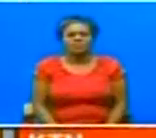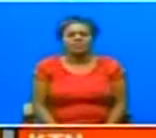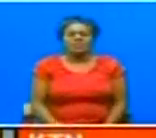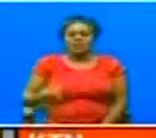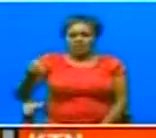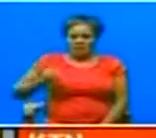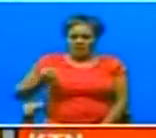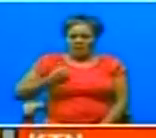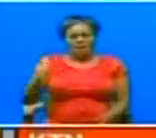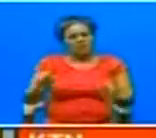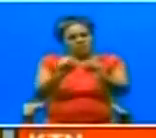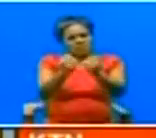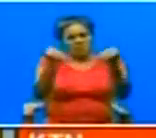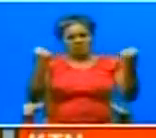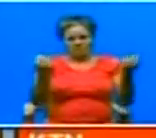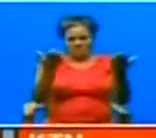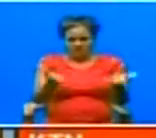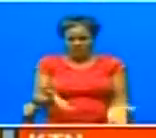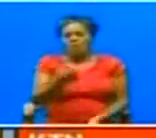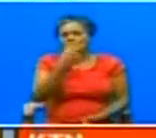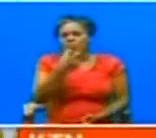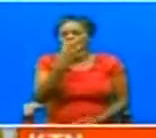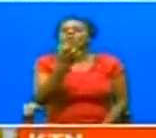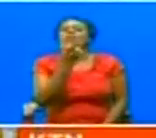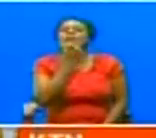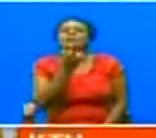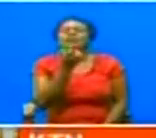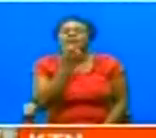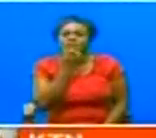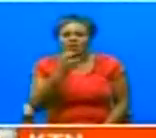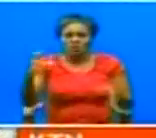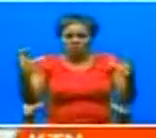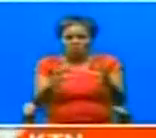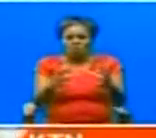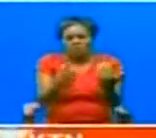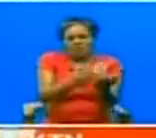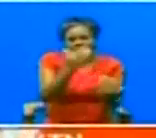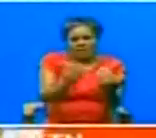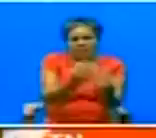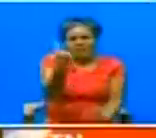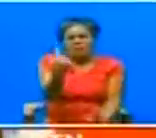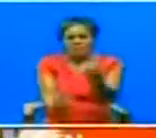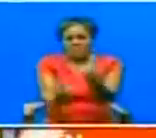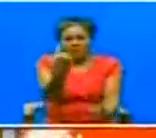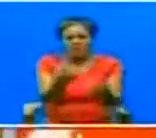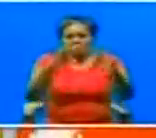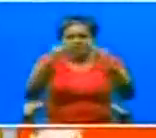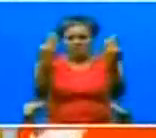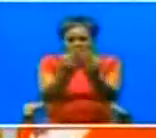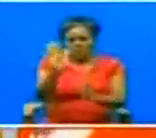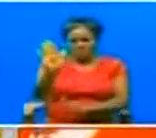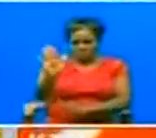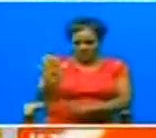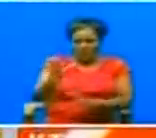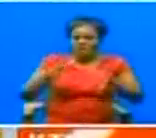Khadija alifika salama salmin na yuko katika hospitali kuu ya Kenyatta, kitengo cha kuuguza majeraha ya kuchomeka. Familia yake